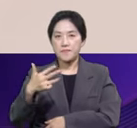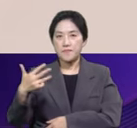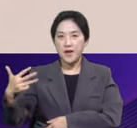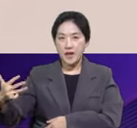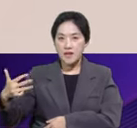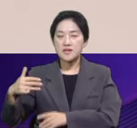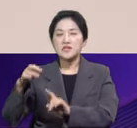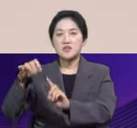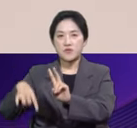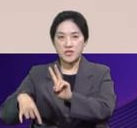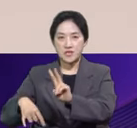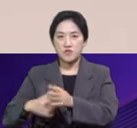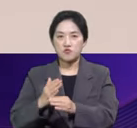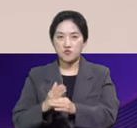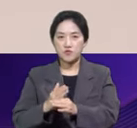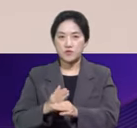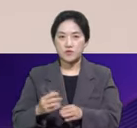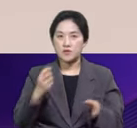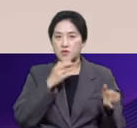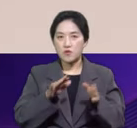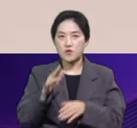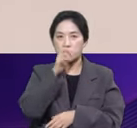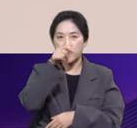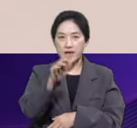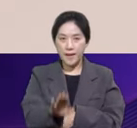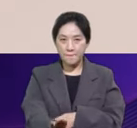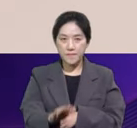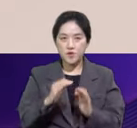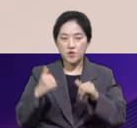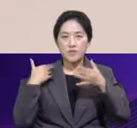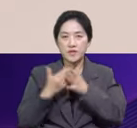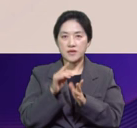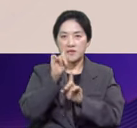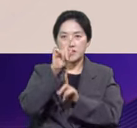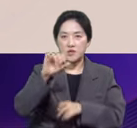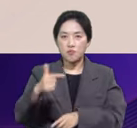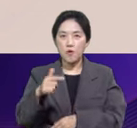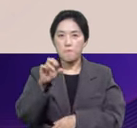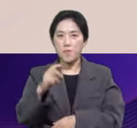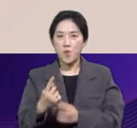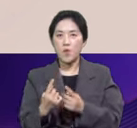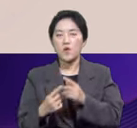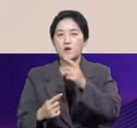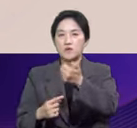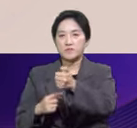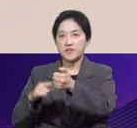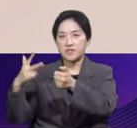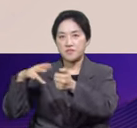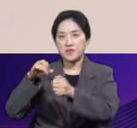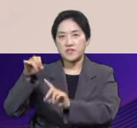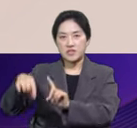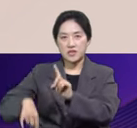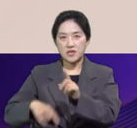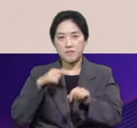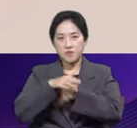2위입니다. 계속해서 경기 용인 갑입니다. 국민의힘 이원로 후보가 50.7%로 현재 1위,